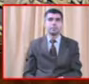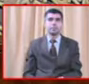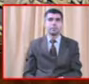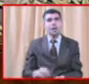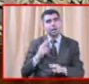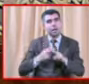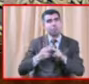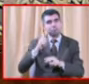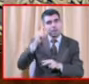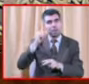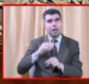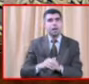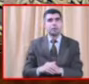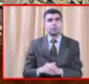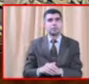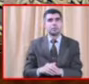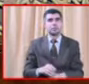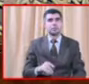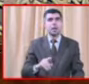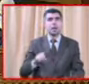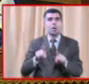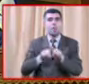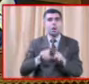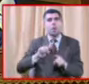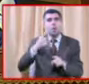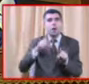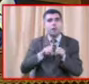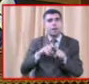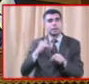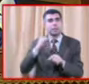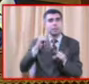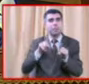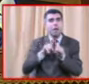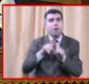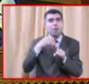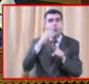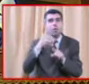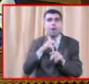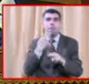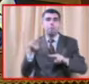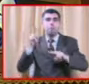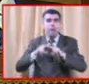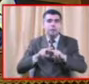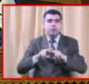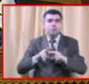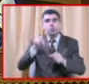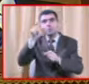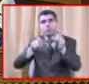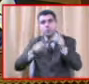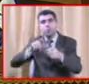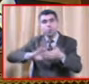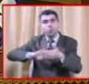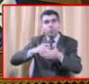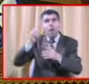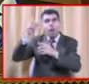بسم الله الرحمن الرحيم. بداية نجدد الترحم على أرواح الضحايا في هذه الكارثة هذه، وأريد بداية